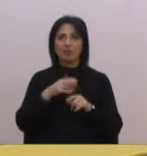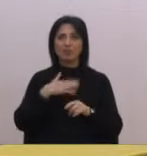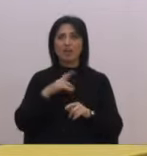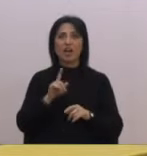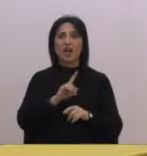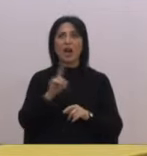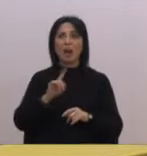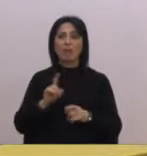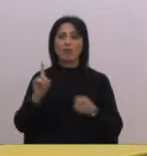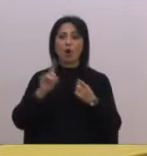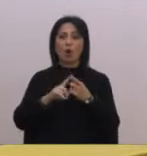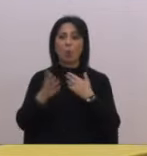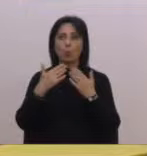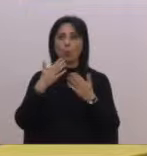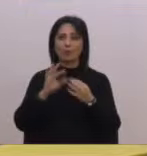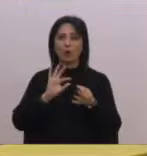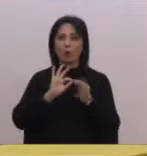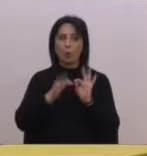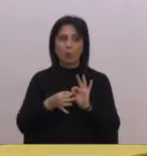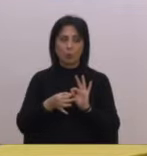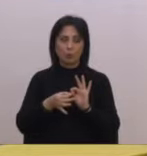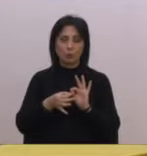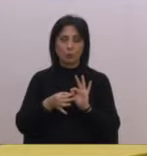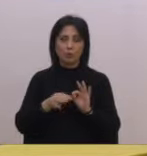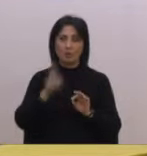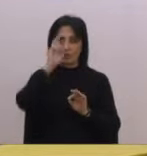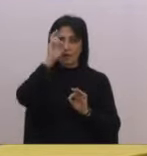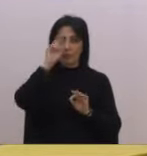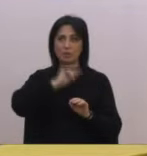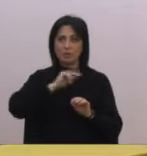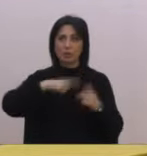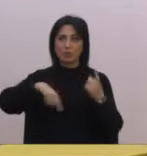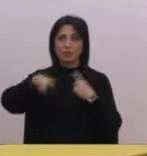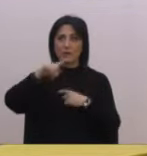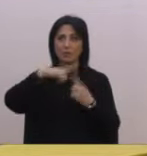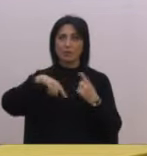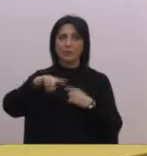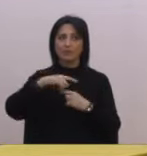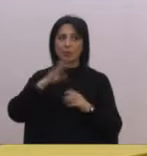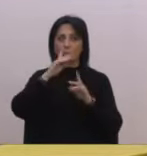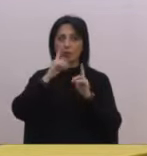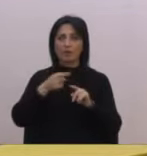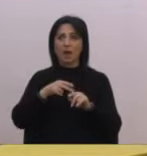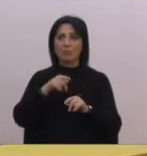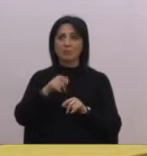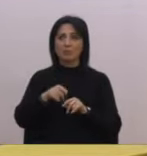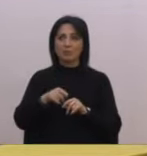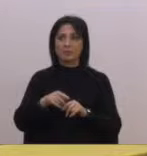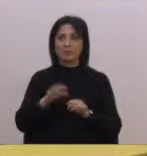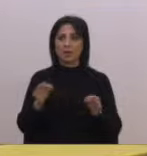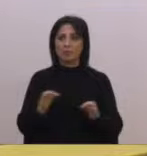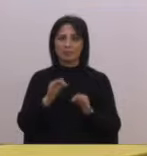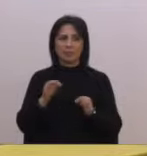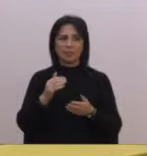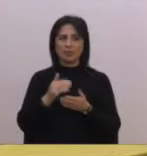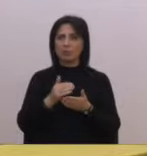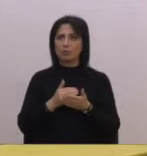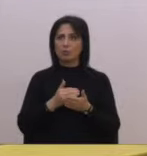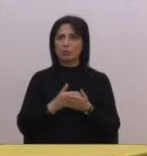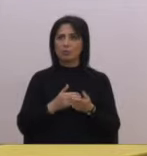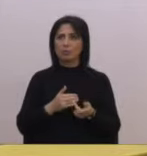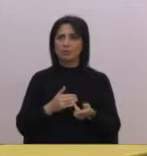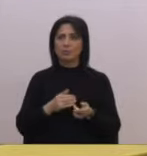რაიმე კომუნიკაცია კონკრეტულ სახელმწიფო უწყებებთან, ბუნებრივი ამისი არანაირი დასაბუთება არ